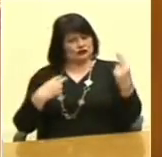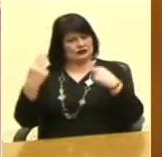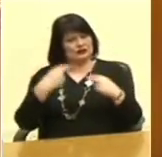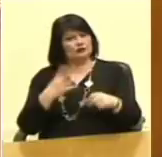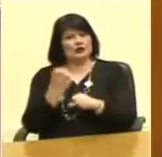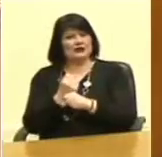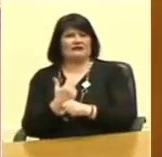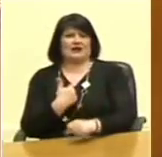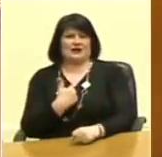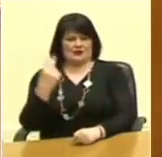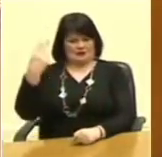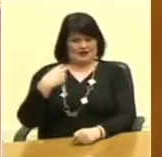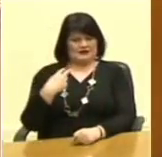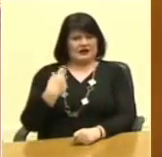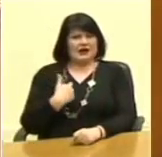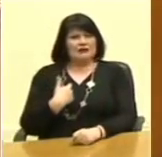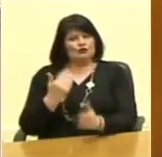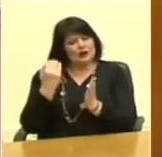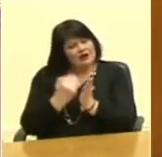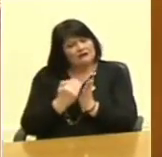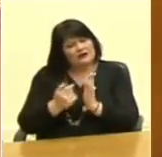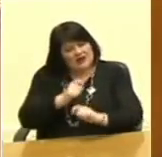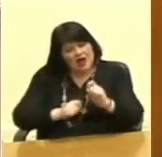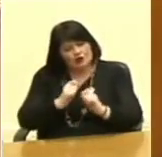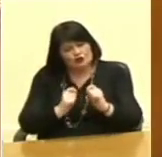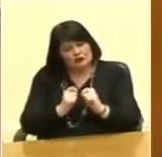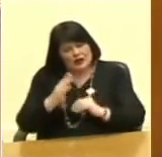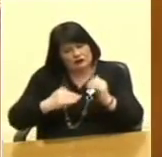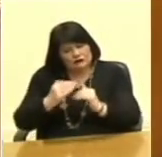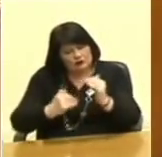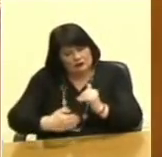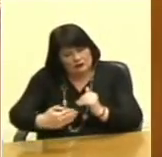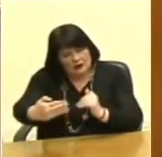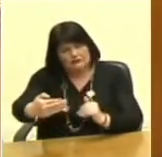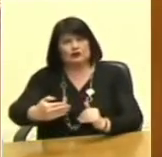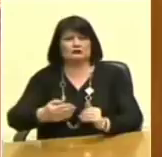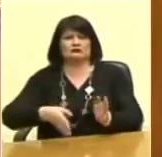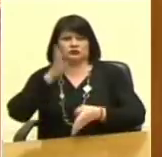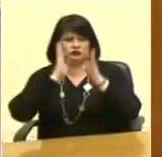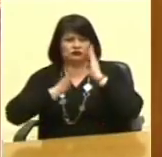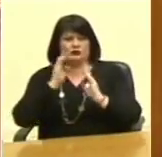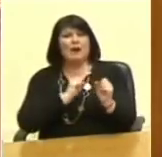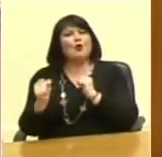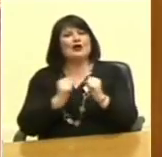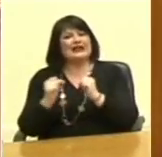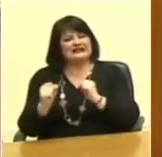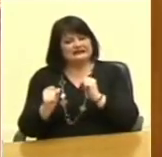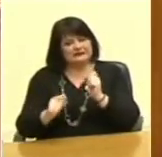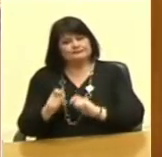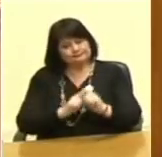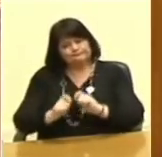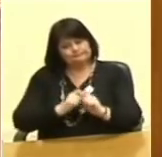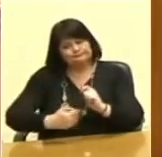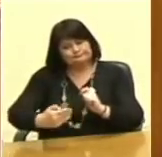κερδίσει, δημιουργεί προϋποθέσεις για τη βαθμία επούλωση των πληγών από την κρίση, την